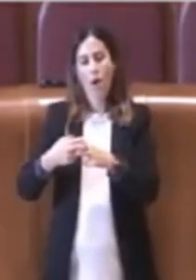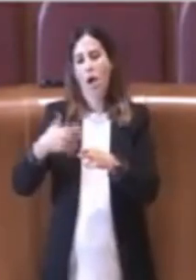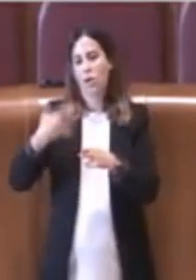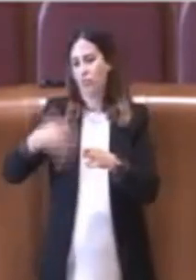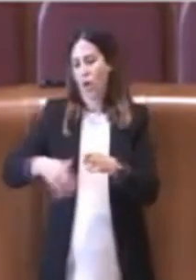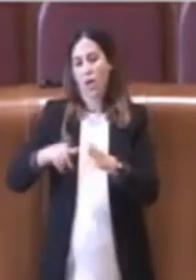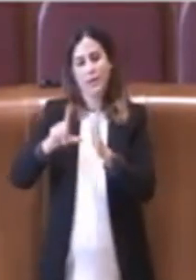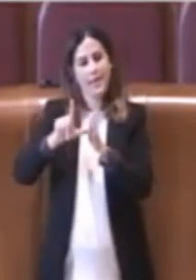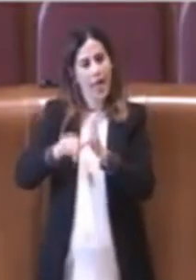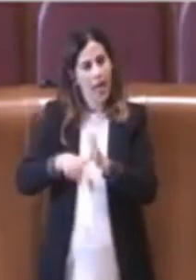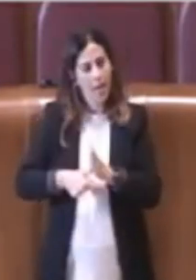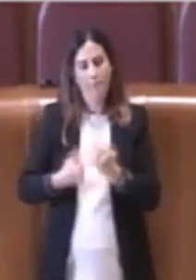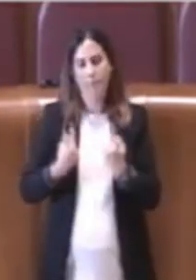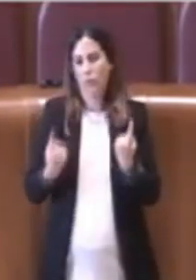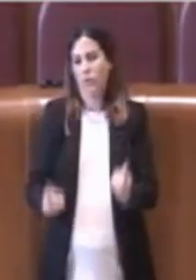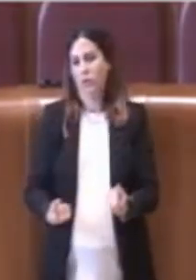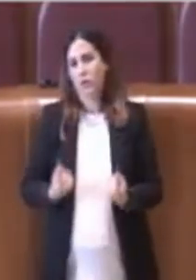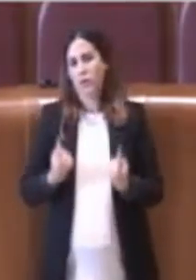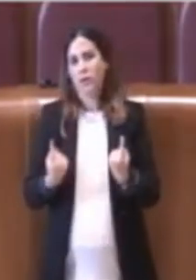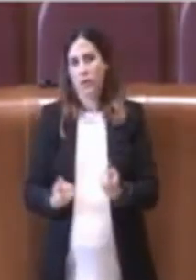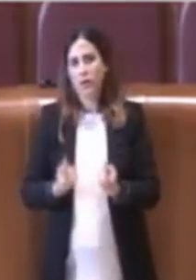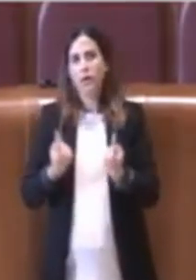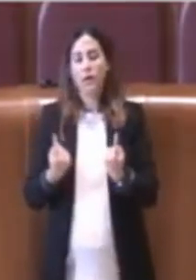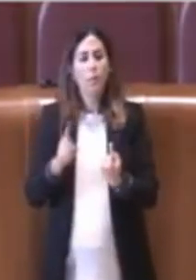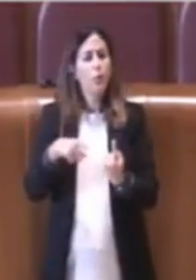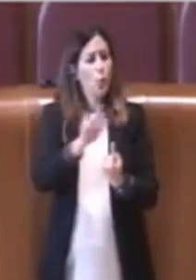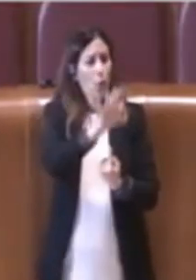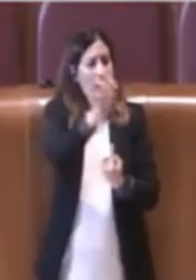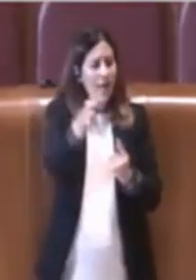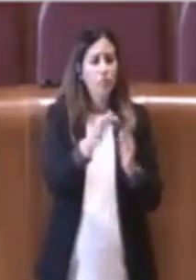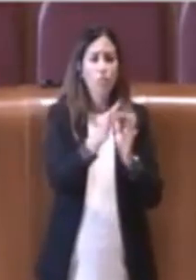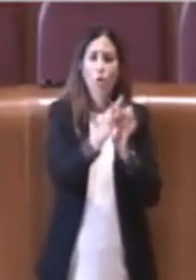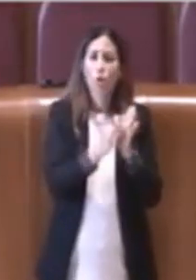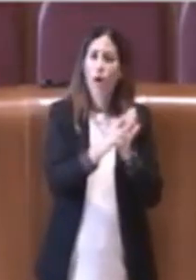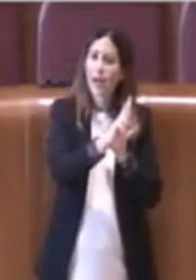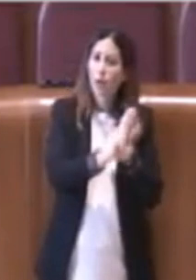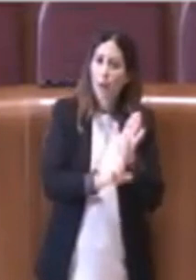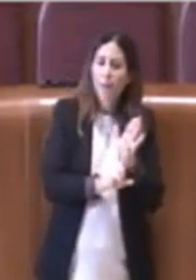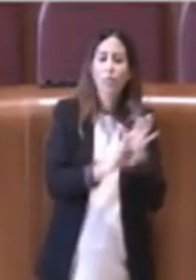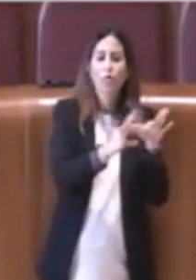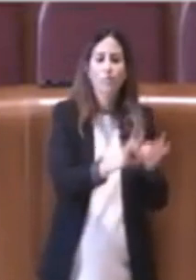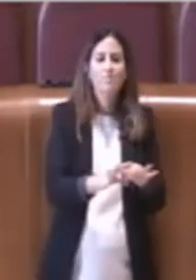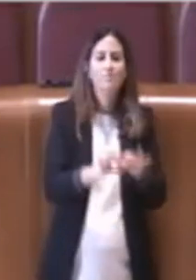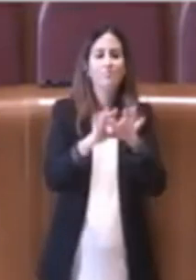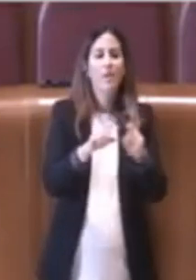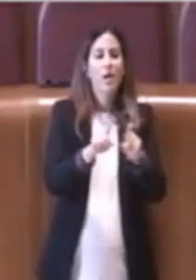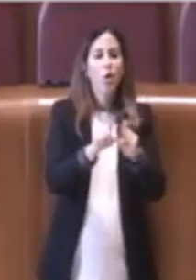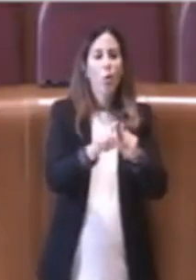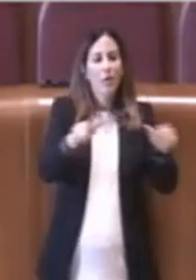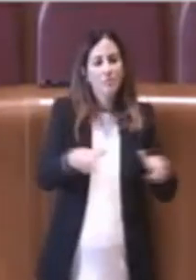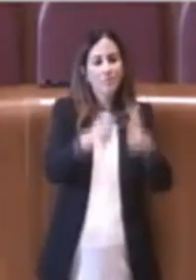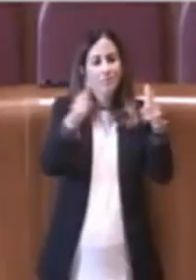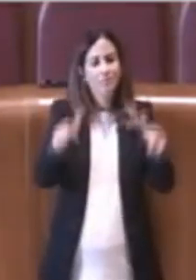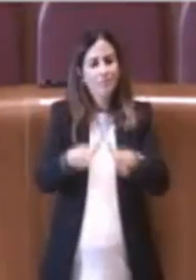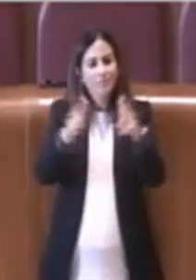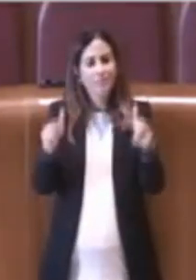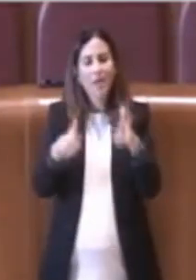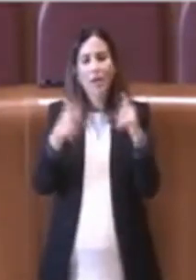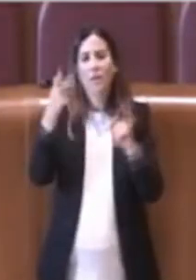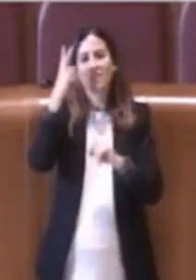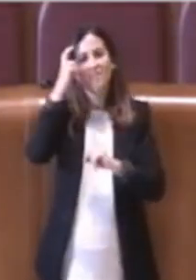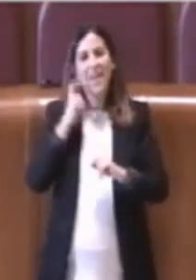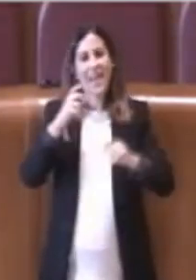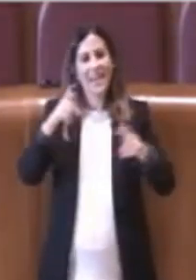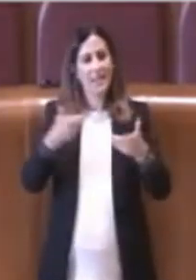sul verde che è un altro regolamento che da tanti anni si sta si sta cercando di approvare in questa